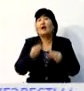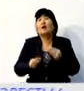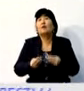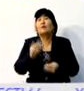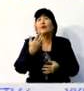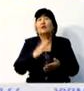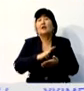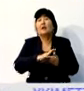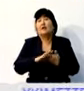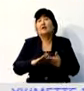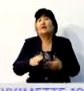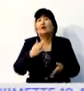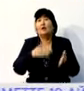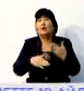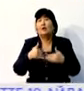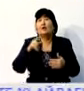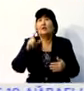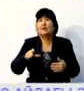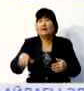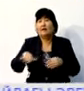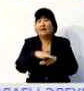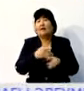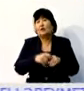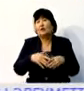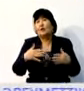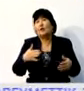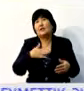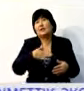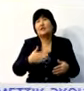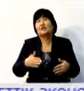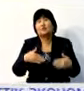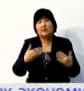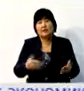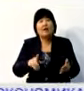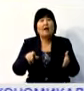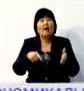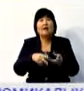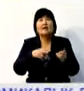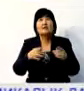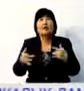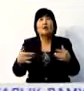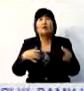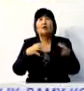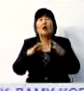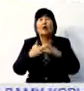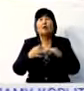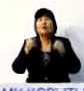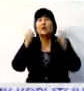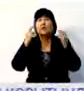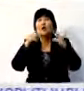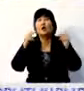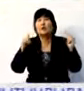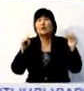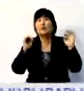көркейгені мақтаныш етеді Жалағаш халқы және де соған үлкен ризашылықтарын білдіреді. Қаладан келген өнер көші аудандық мәдениет үйін